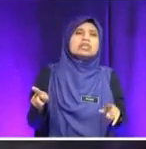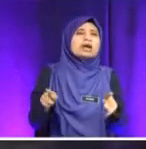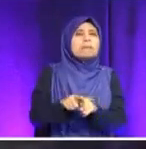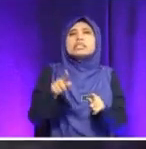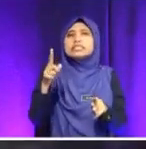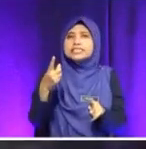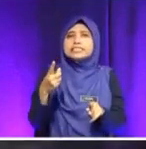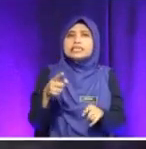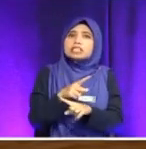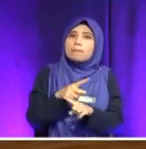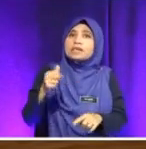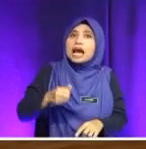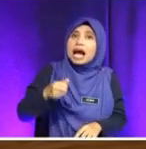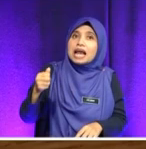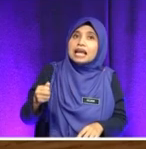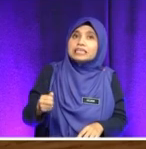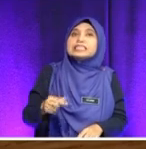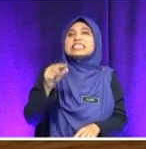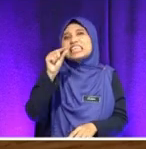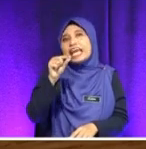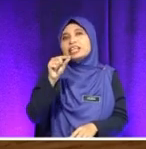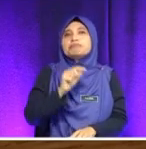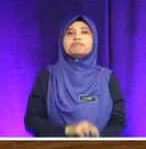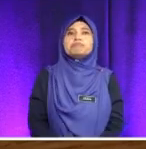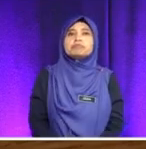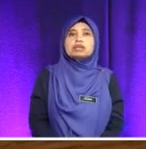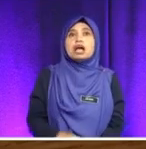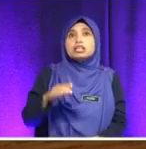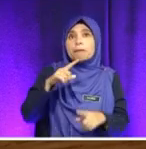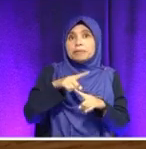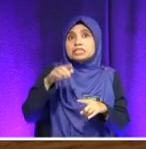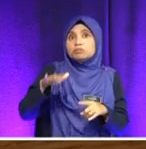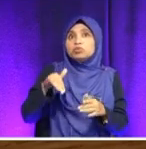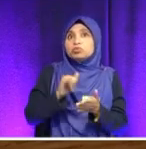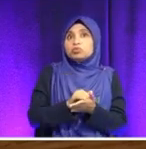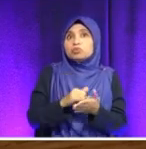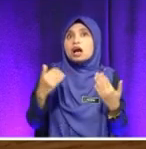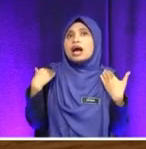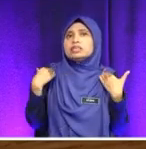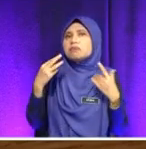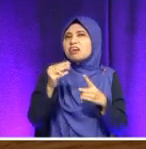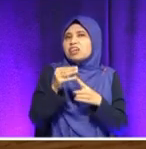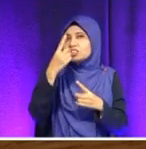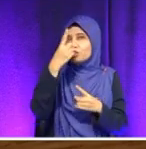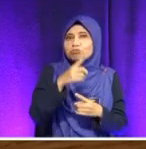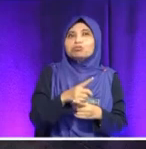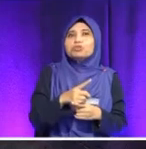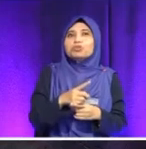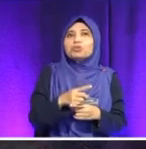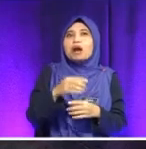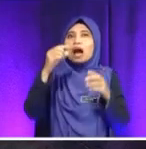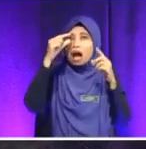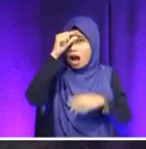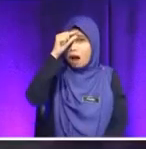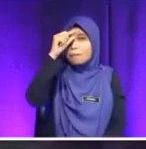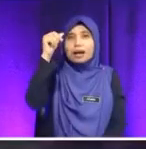cuma peralatan dia lebih sedikit. Sedikit saja, cikgu. Tapi sebelum tu, cikgu. Ya. Yeah. Tadi ada markah tak untuk saya, cikgu? Mesti ada. Mesti ada. Mesti